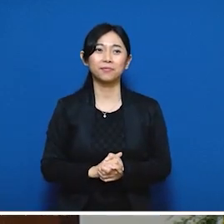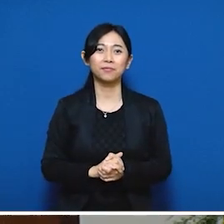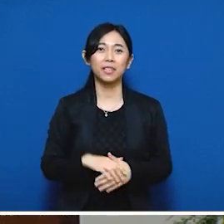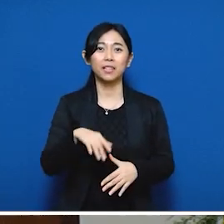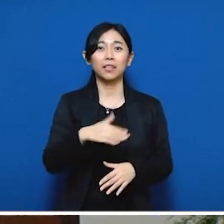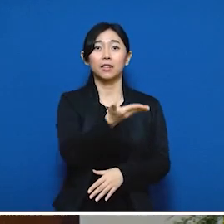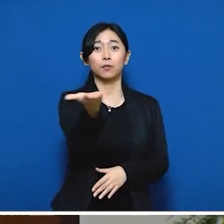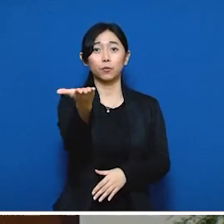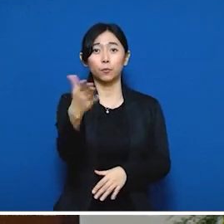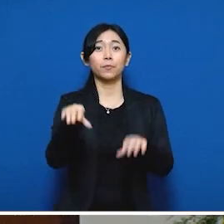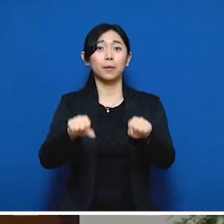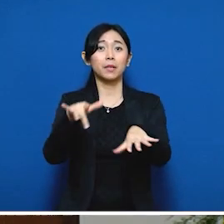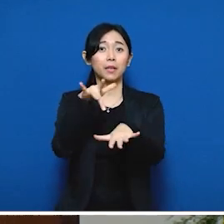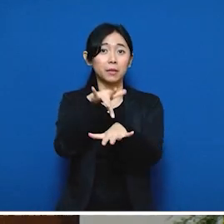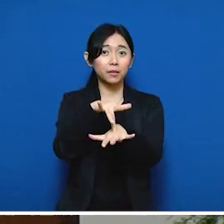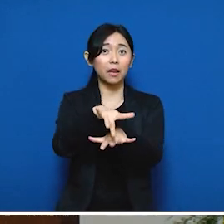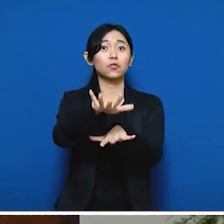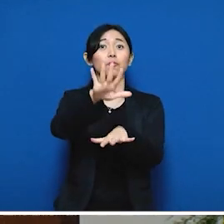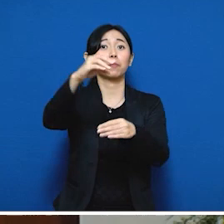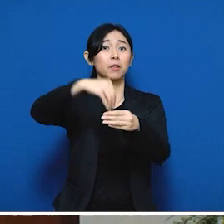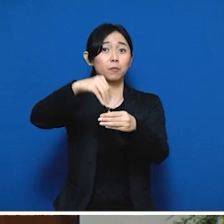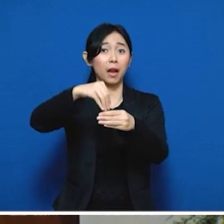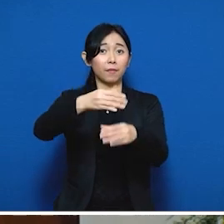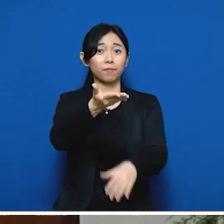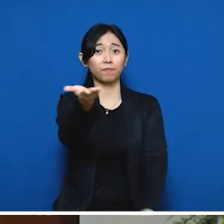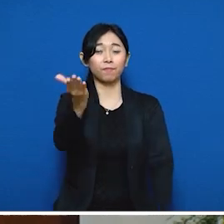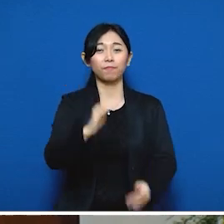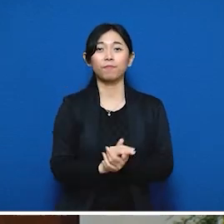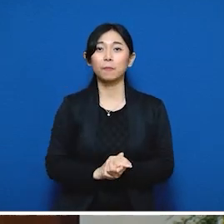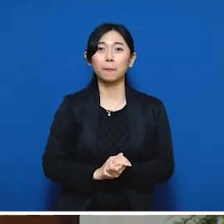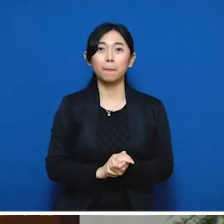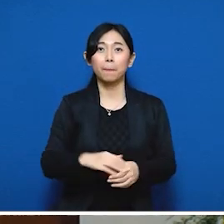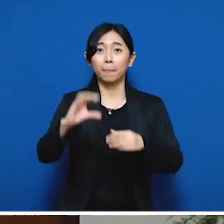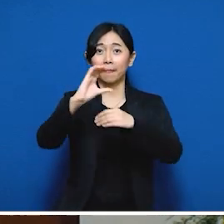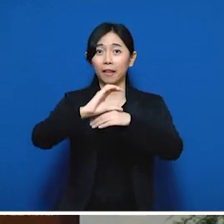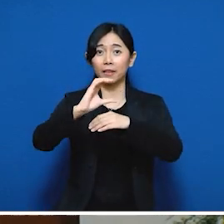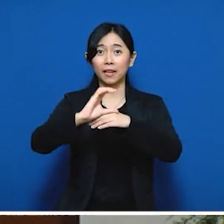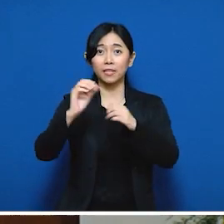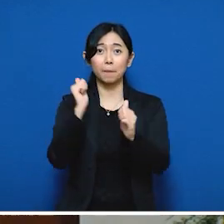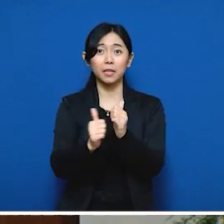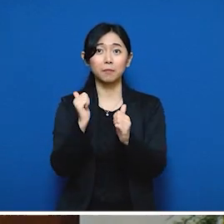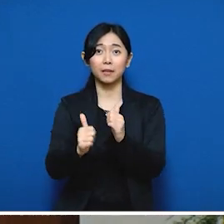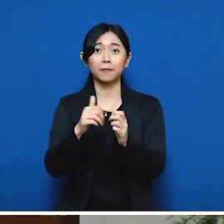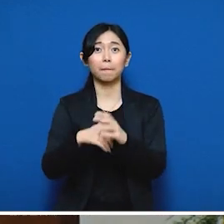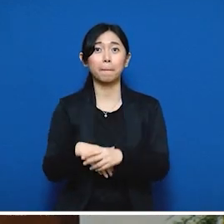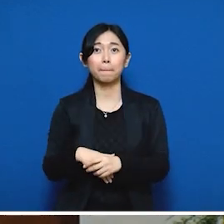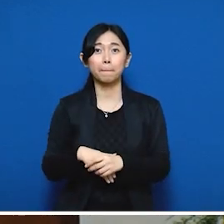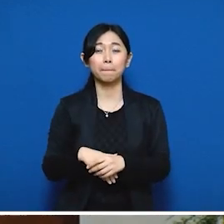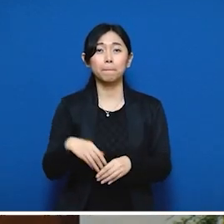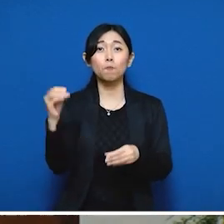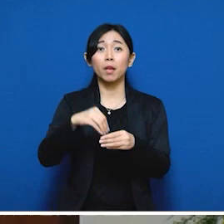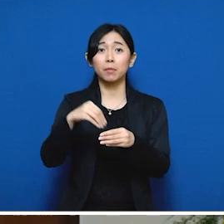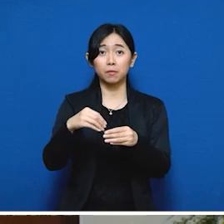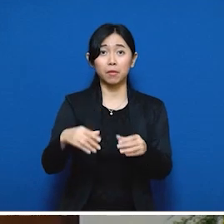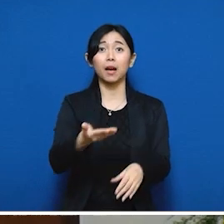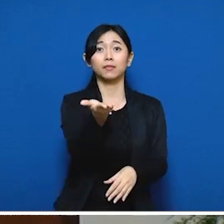Saudara dapat mengirimkan atau mentransfer persembahan saudara ke gereja masing-masing. Persembahan